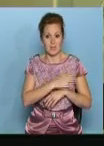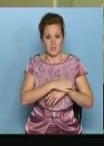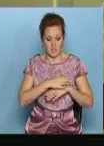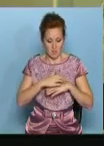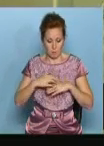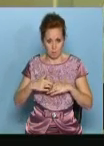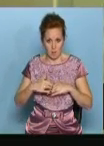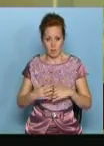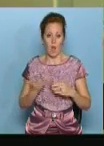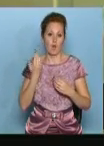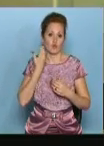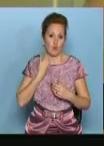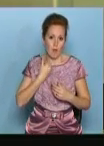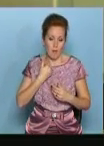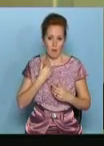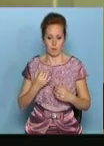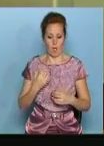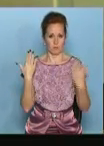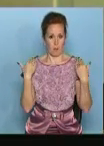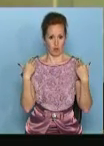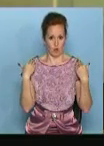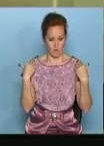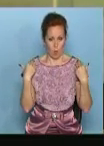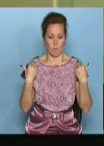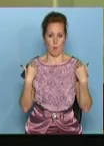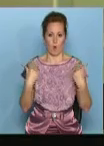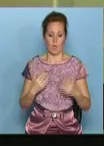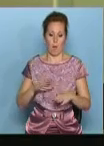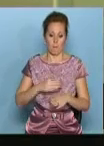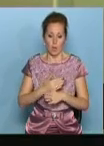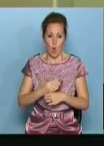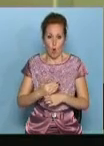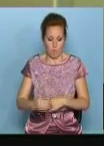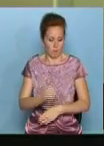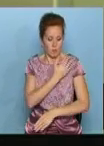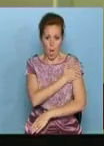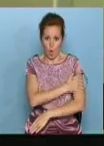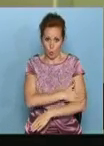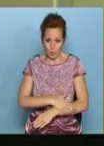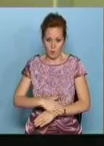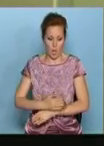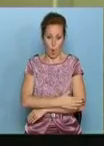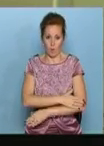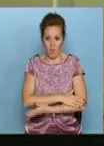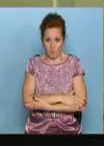на грудном отделе, на плечевом поясе. Потом начало спускаться на локтевые